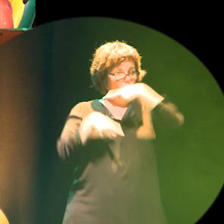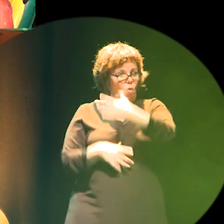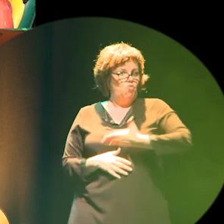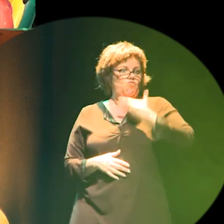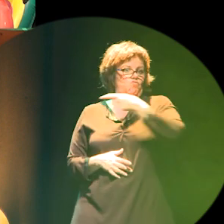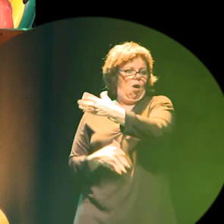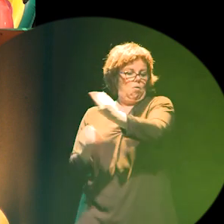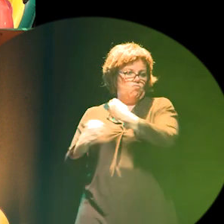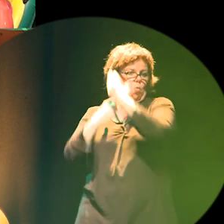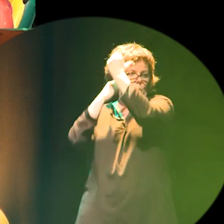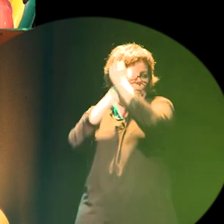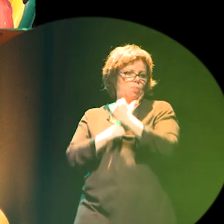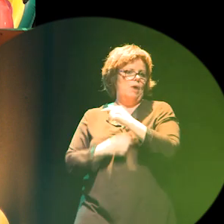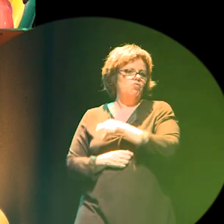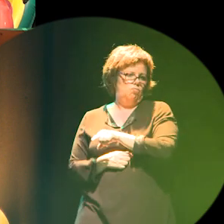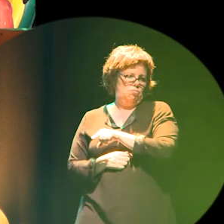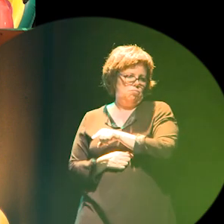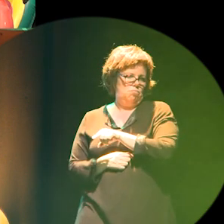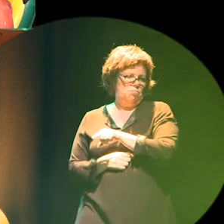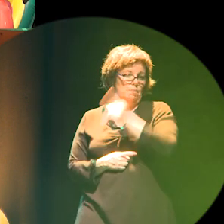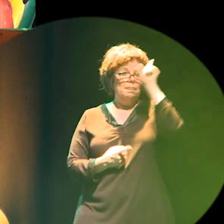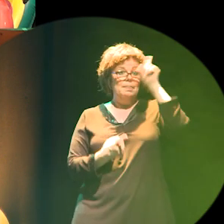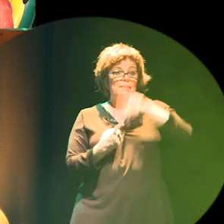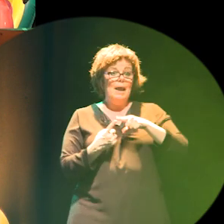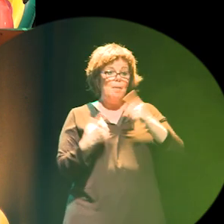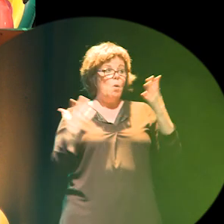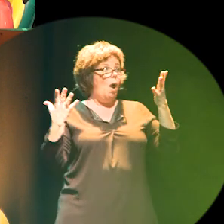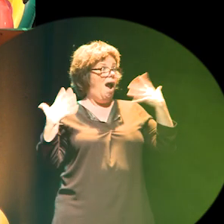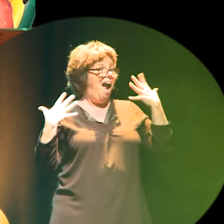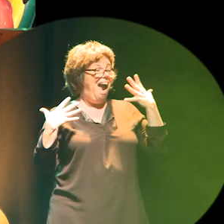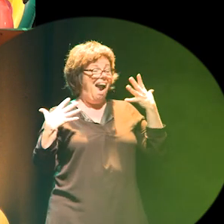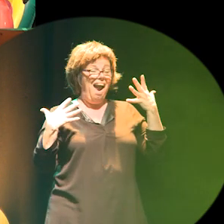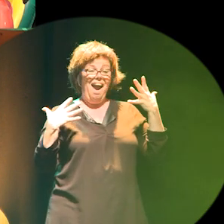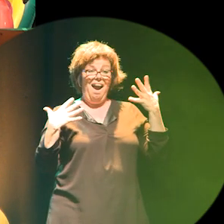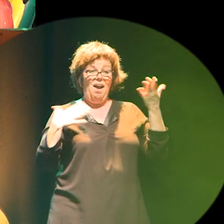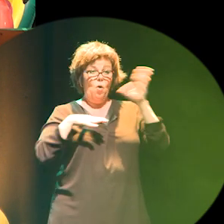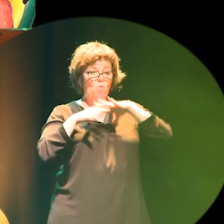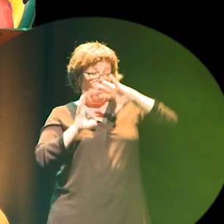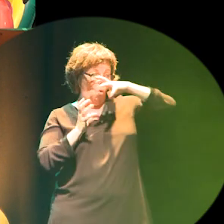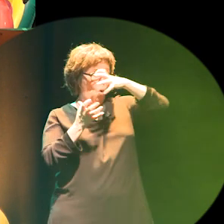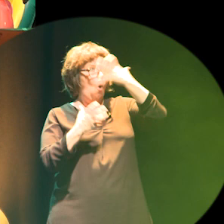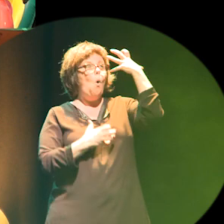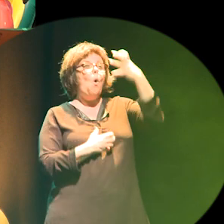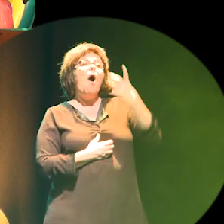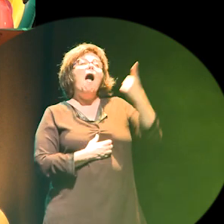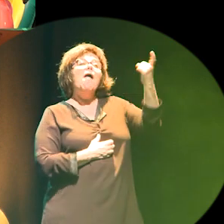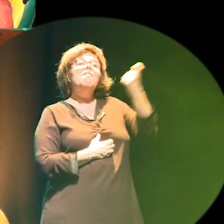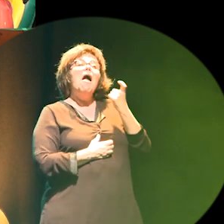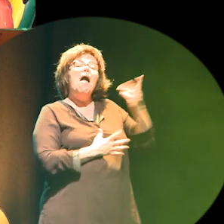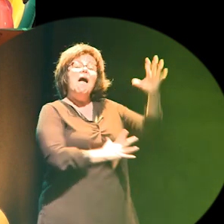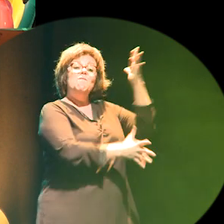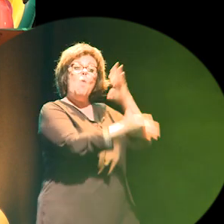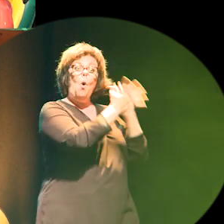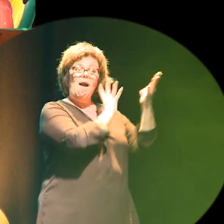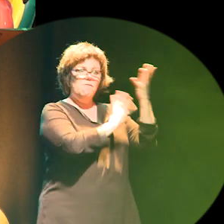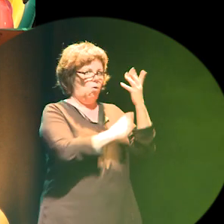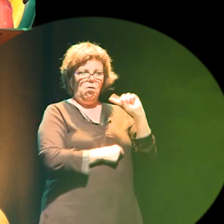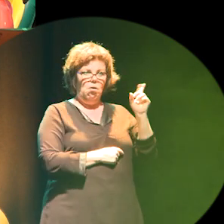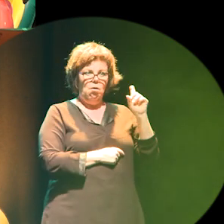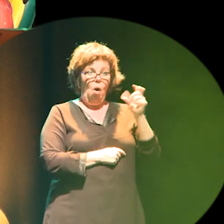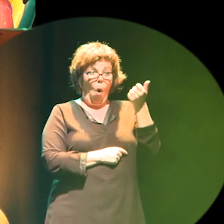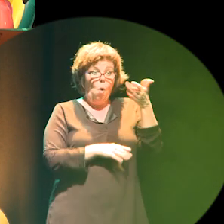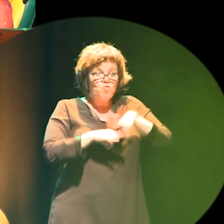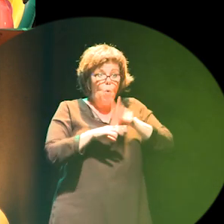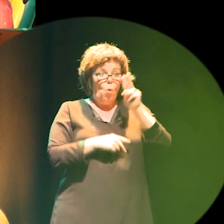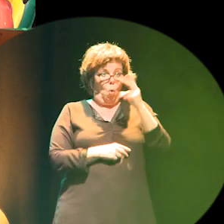Il produit aussi plus de la moitié de l'oxygène sur Terre. 1 respiration sur 2. Ce n'est pas uniquement l'Amazonie.